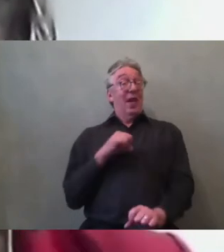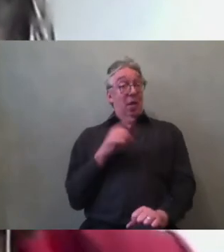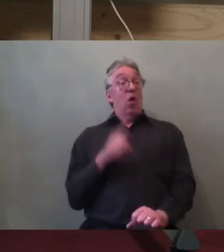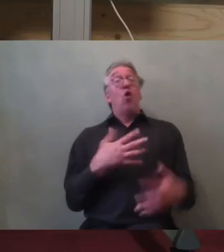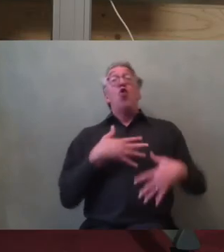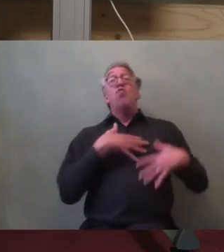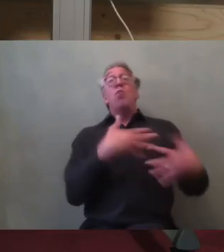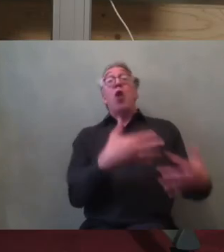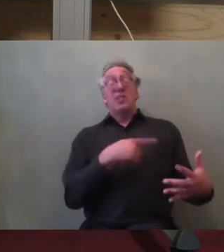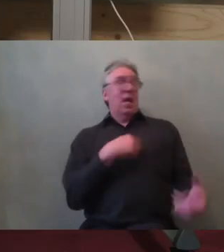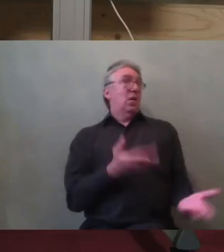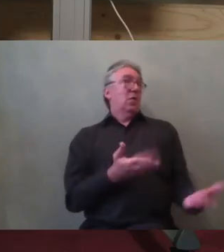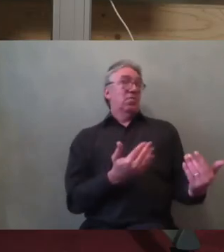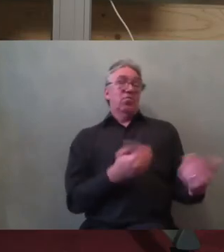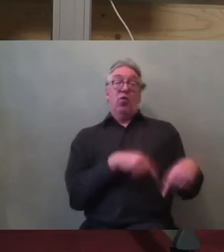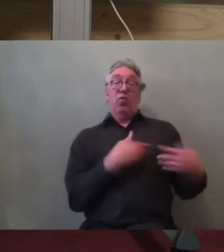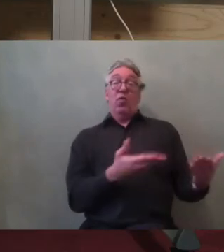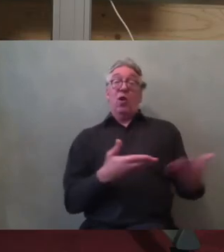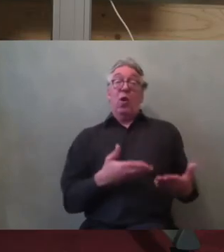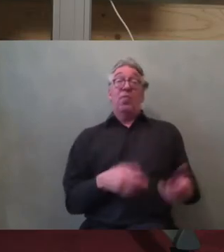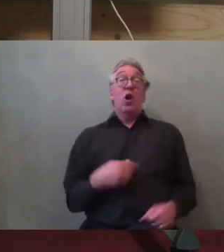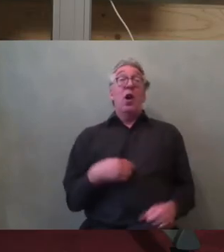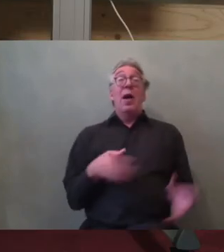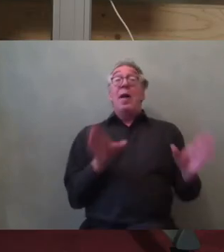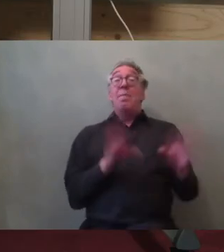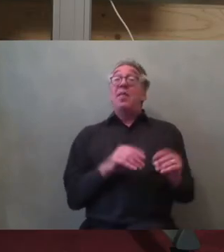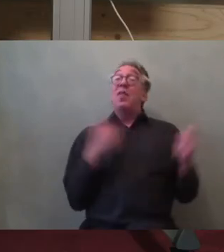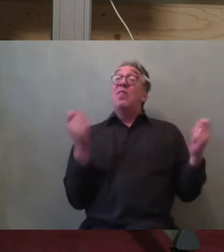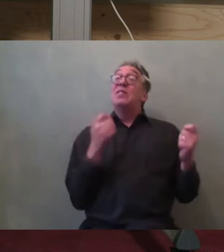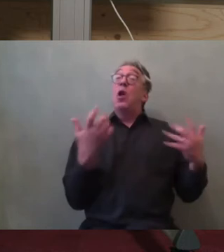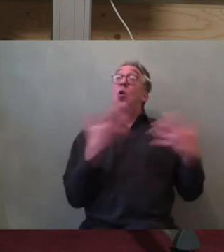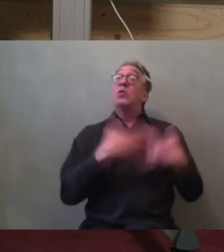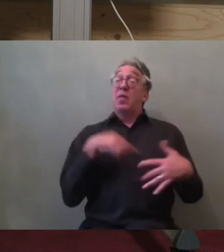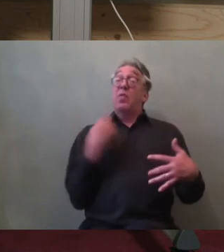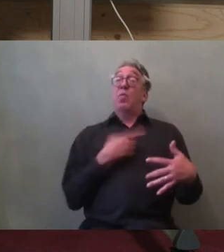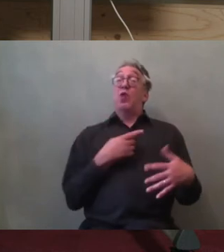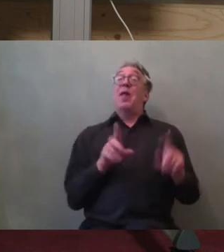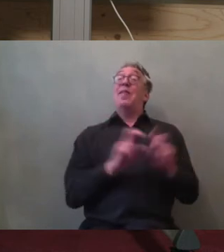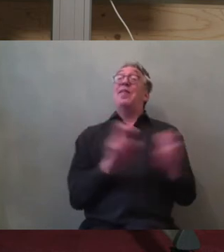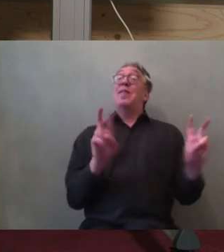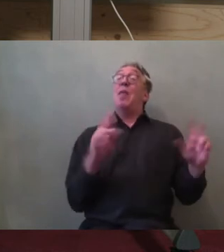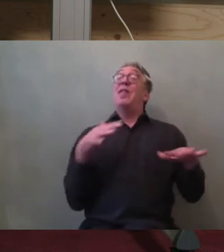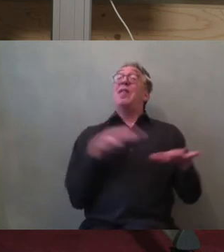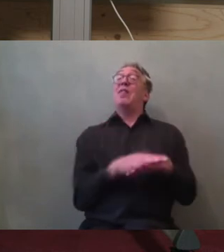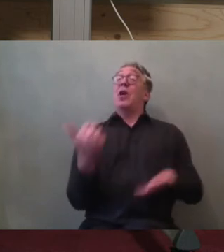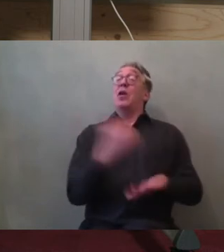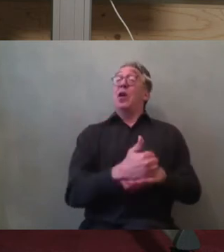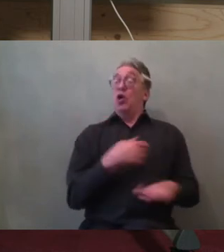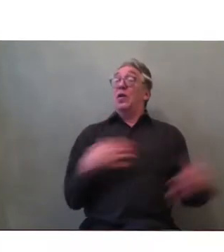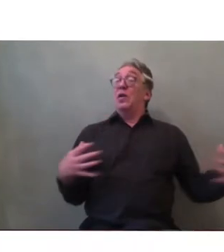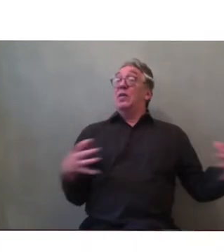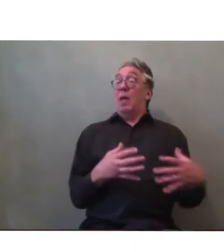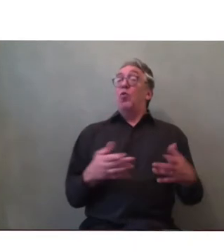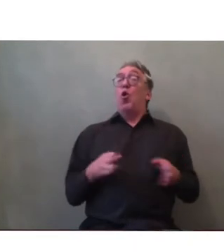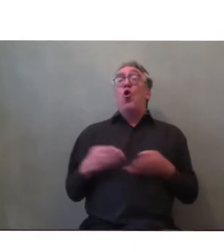omarmd. Wij hebben met hen een themanetwerk opgezet en samen een routekaart ontwikkeld over hoe